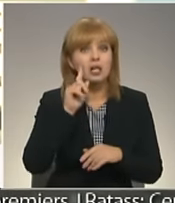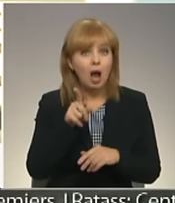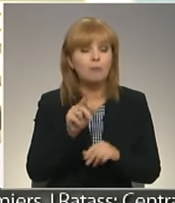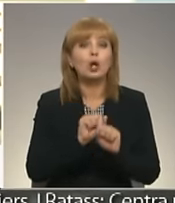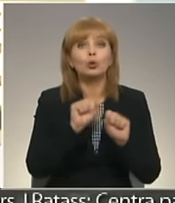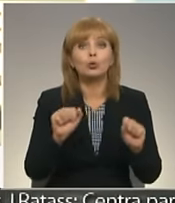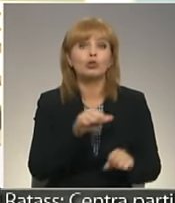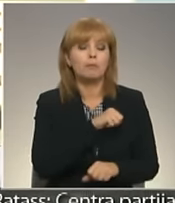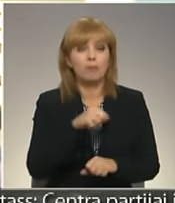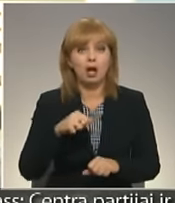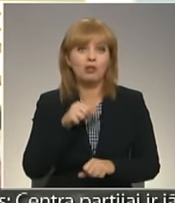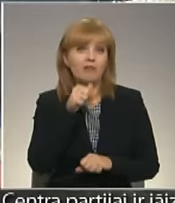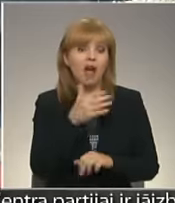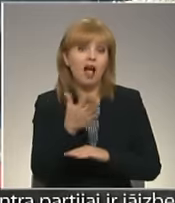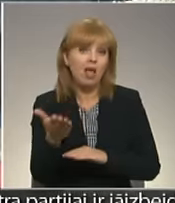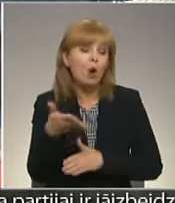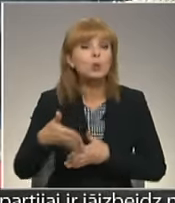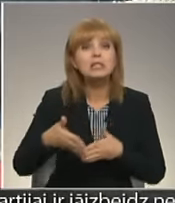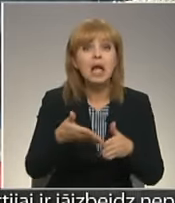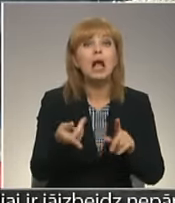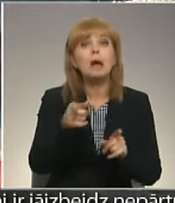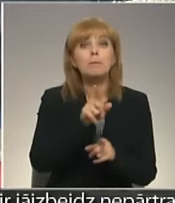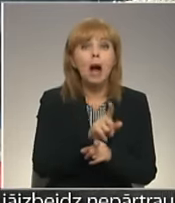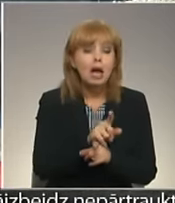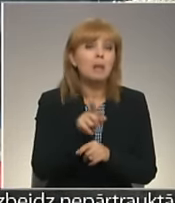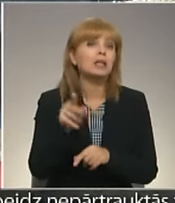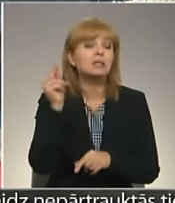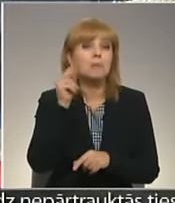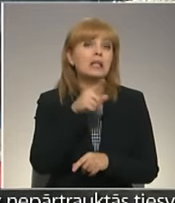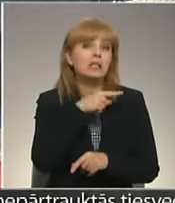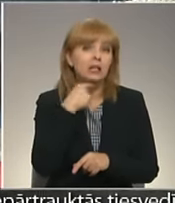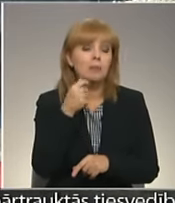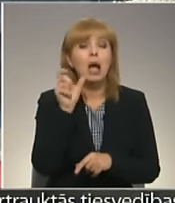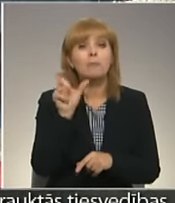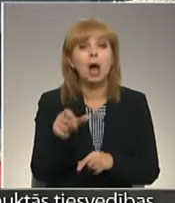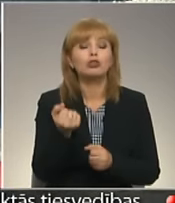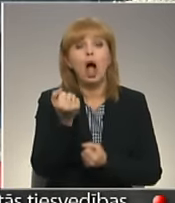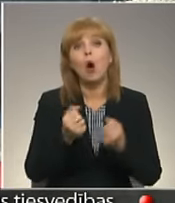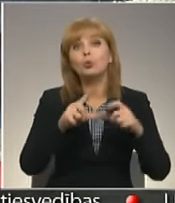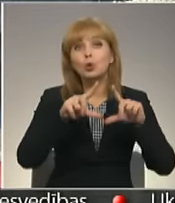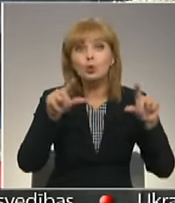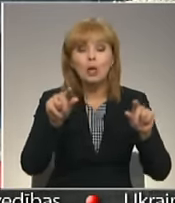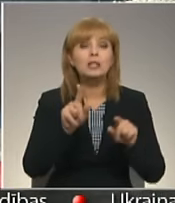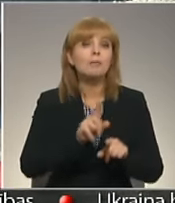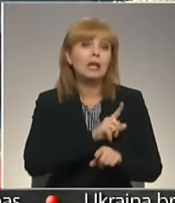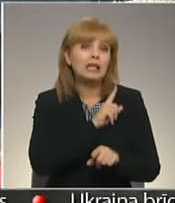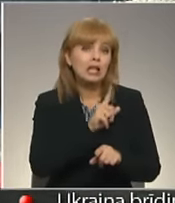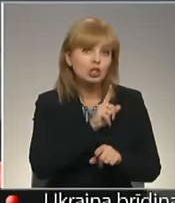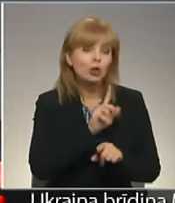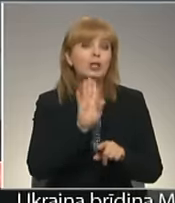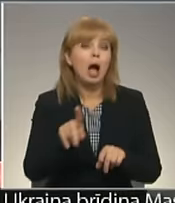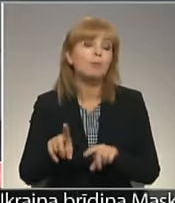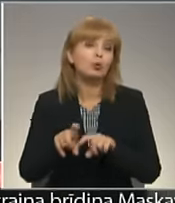drošība pašam būs vēlāk uz ceļa. Pārmaiņas ne tikai mācīties gribētājs, bet arī pašas autoskolas. Turpmāk instruktoriem jābūt